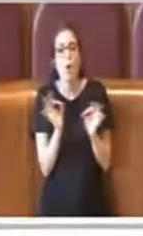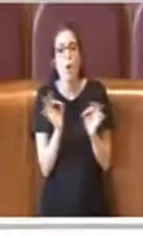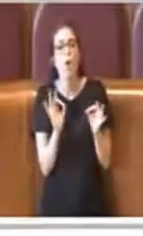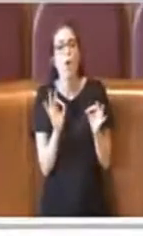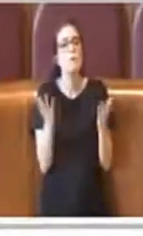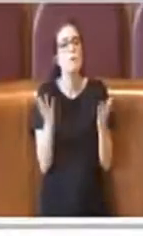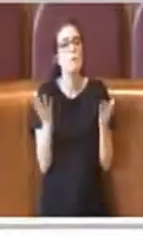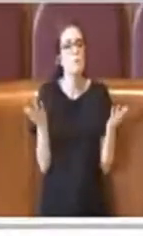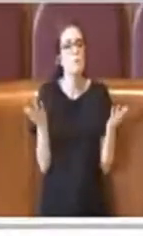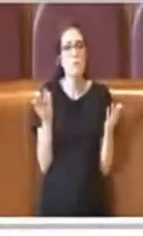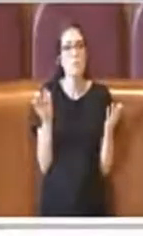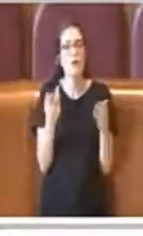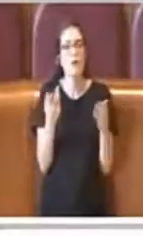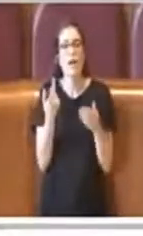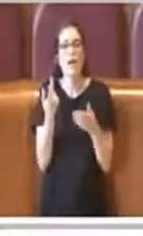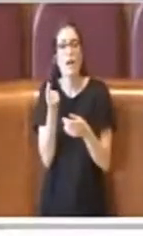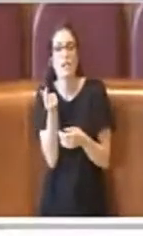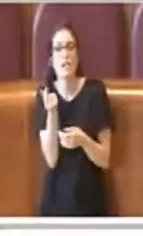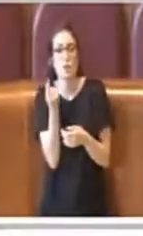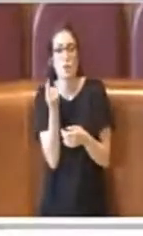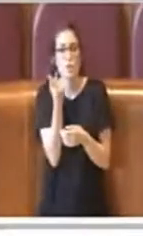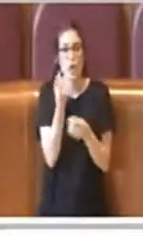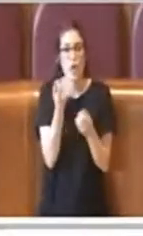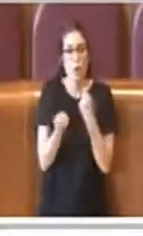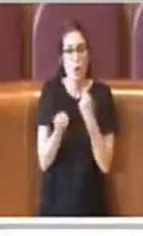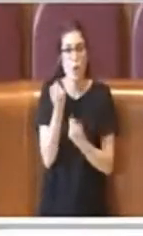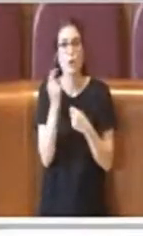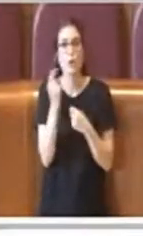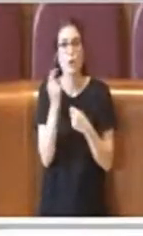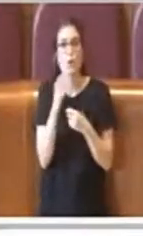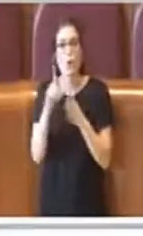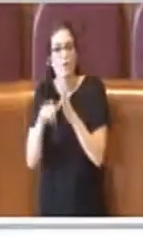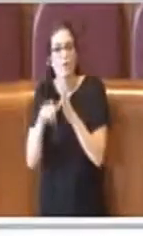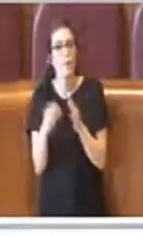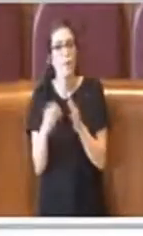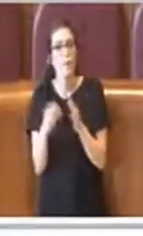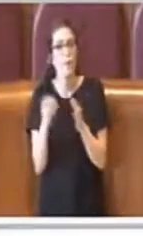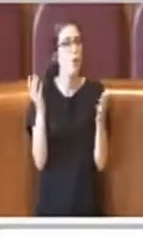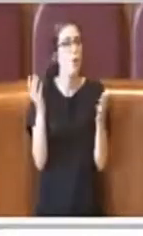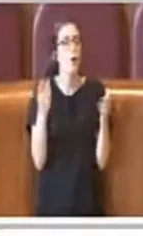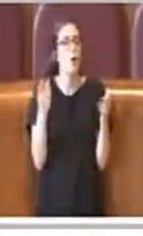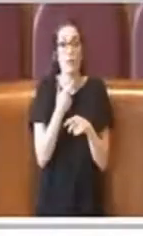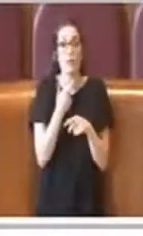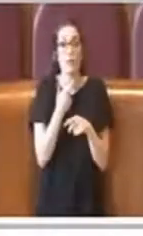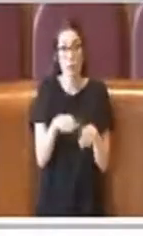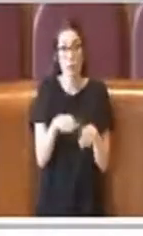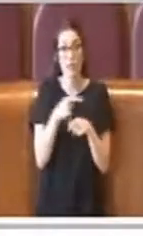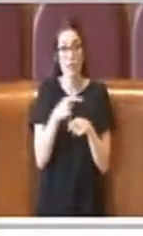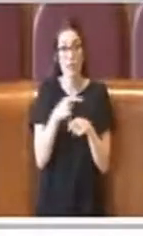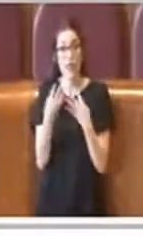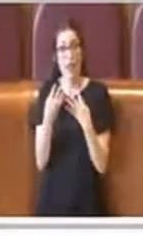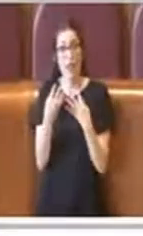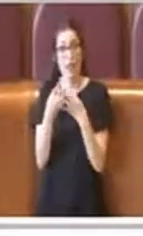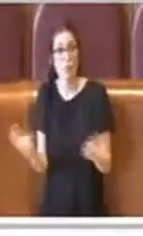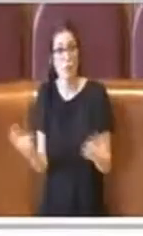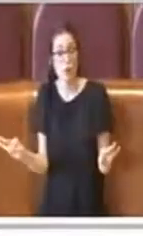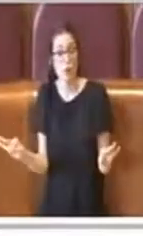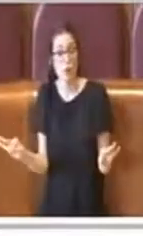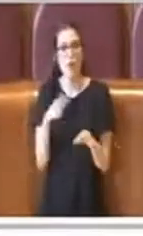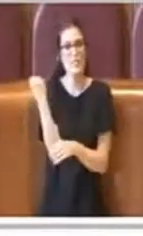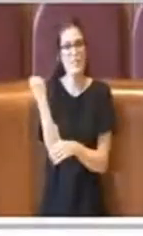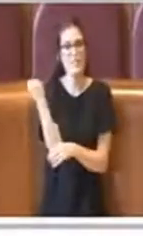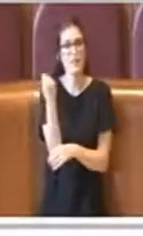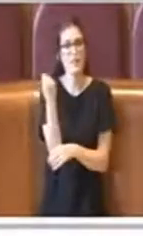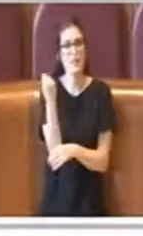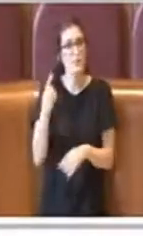risorse economiche e risorse temporali da poter mettere a disposizione per questo servizio, perché è un servizio far